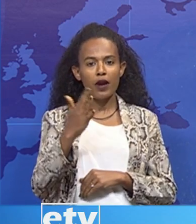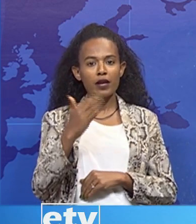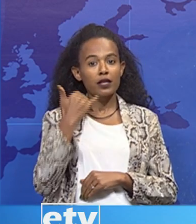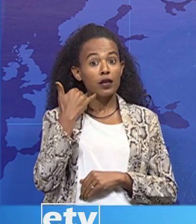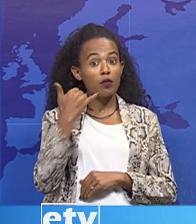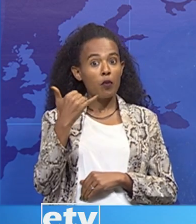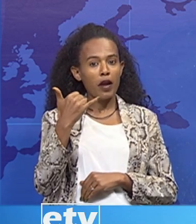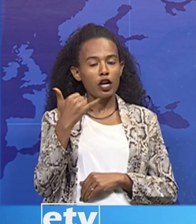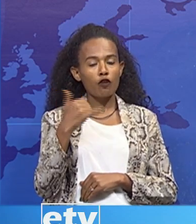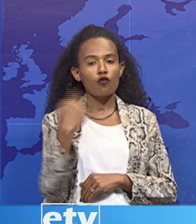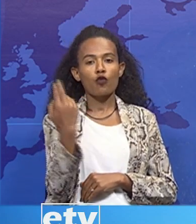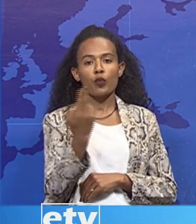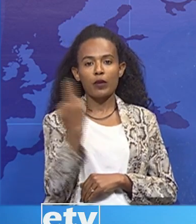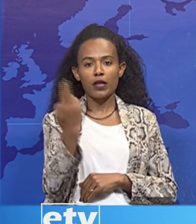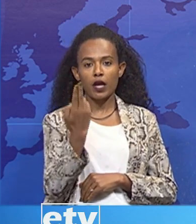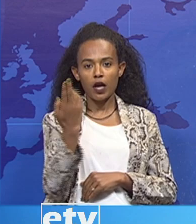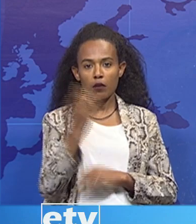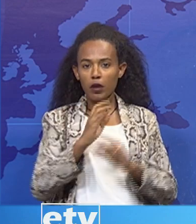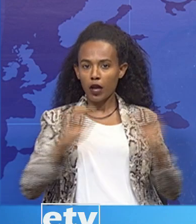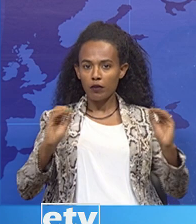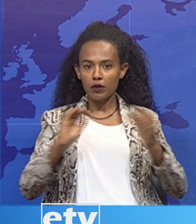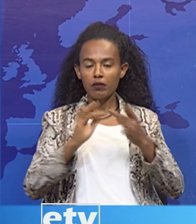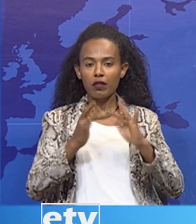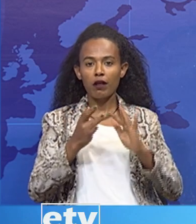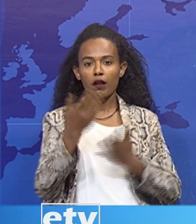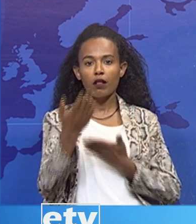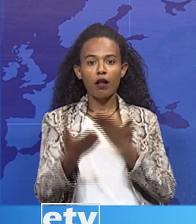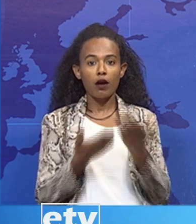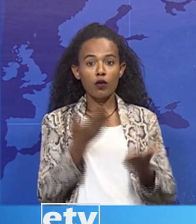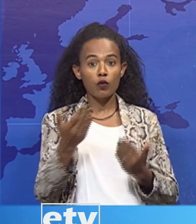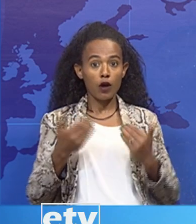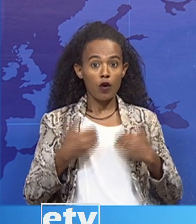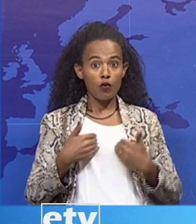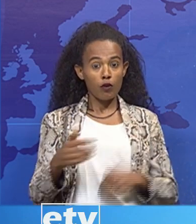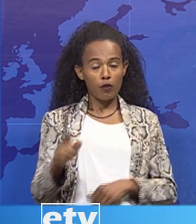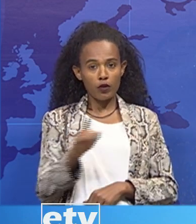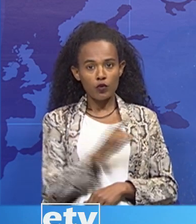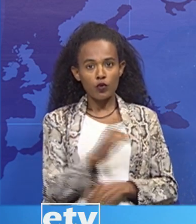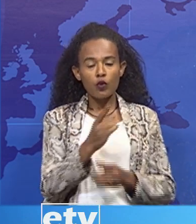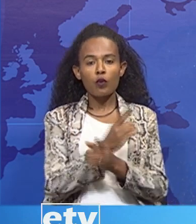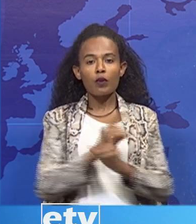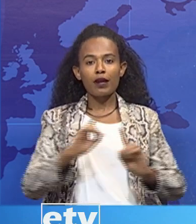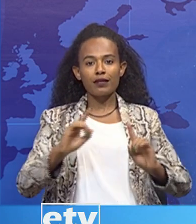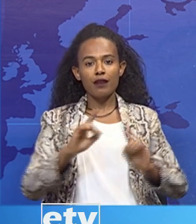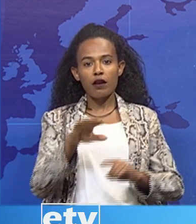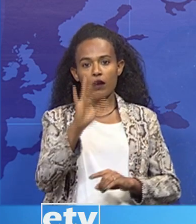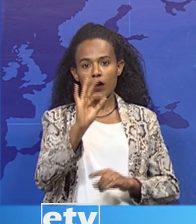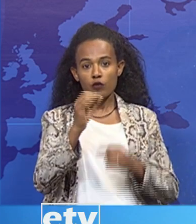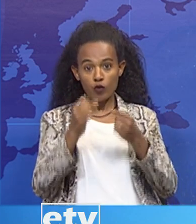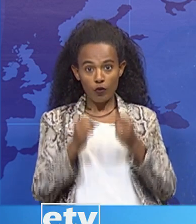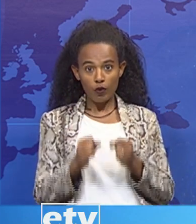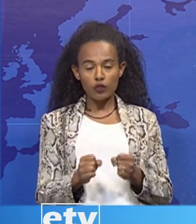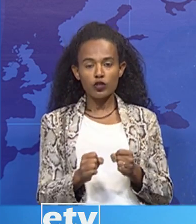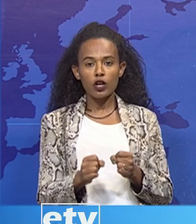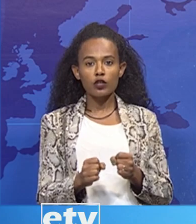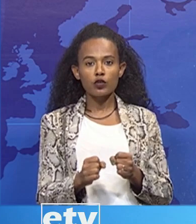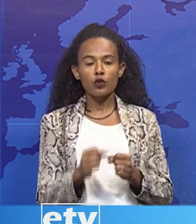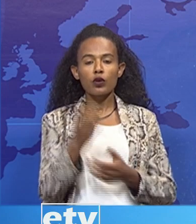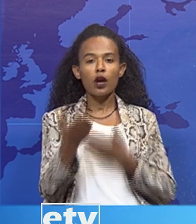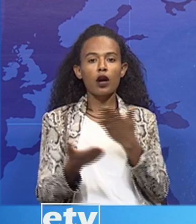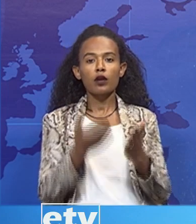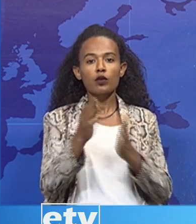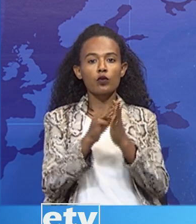ቀፎ በመጠቀም ያለ ኢንተርኔት አገልግሎት ካሉበት ሆነው በነፃ እንዲያገኙ የሚያስችላቸው የአገልግሎት